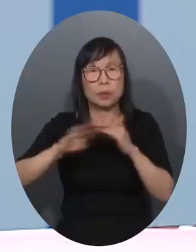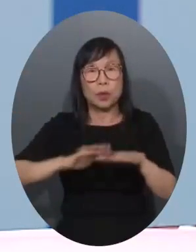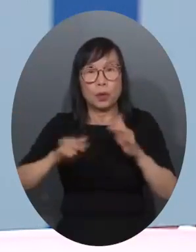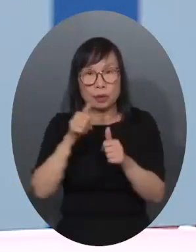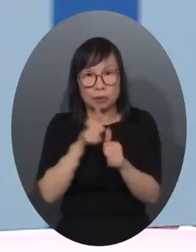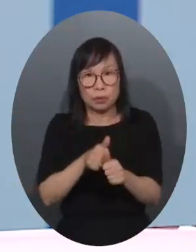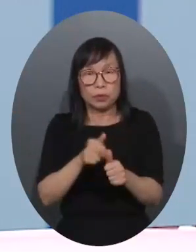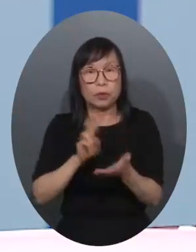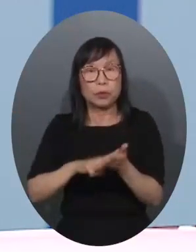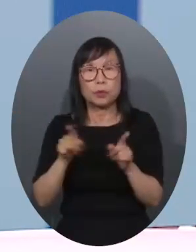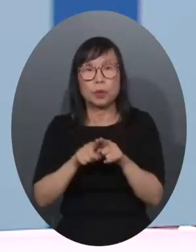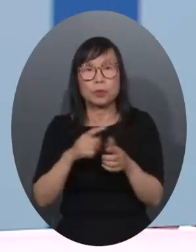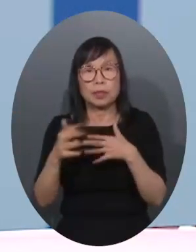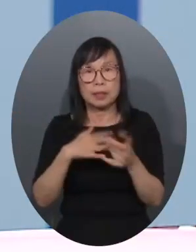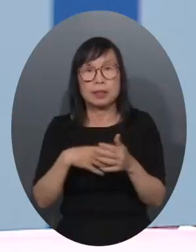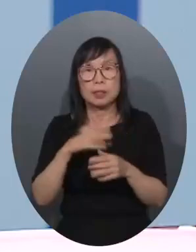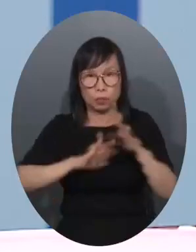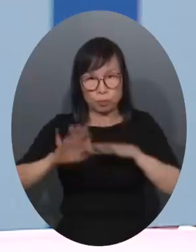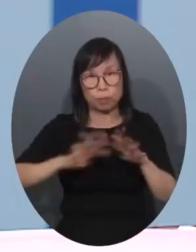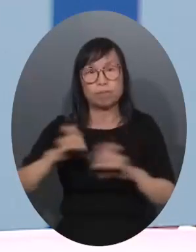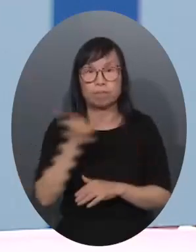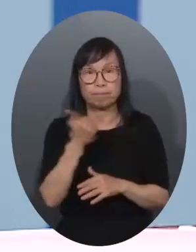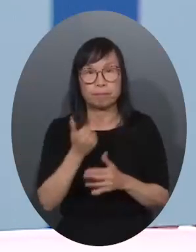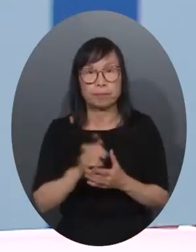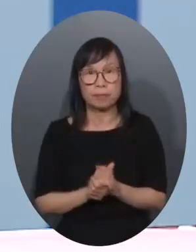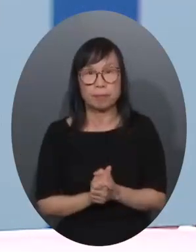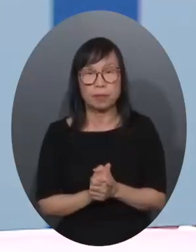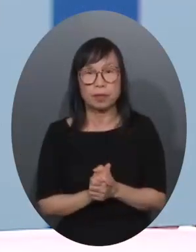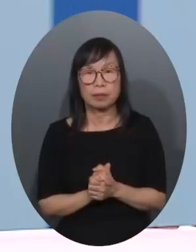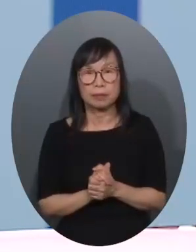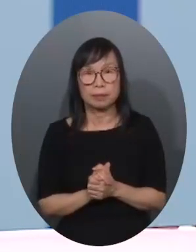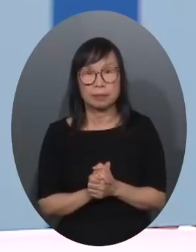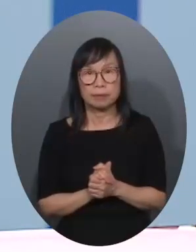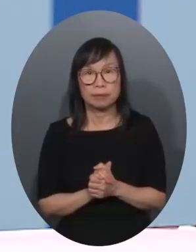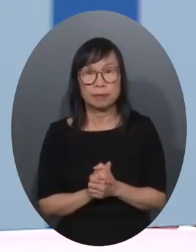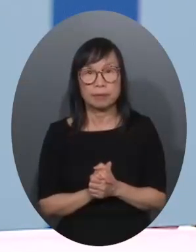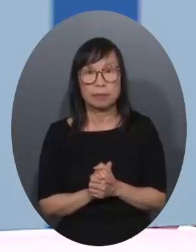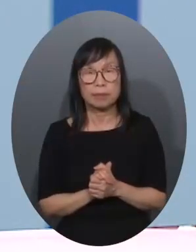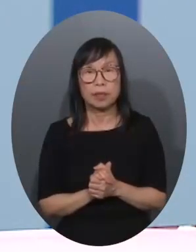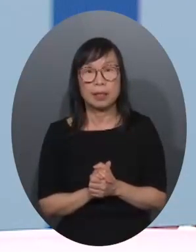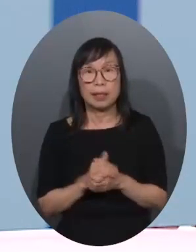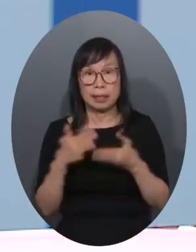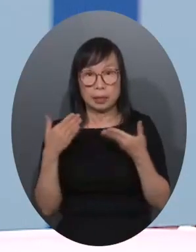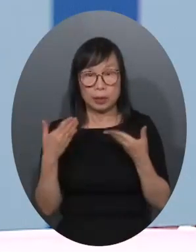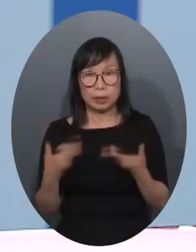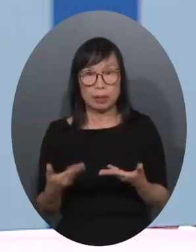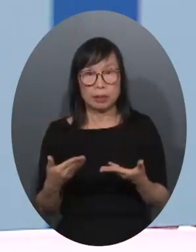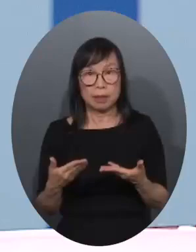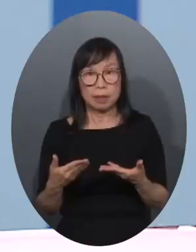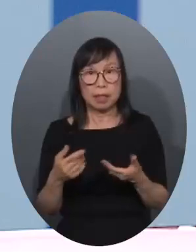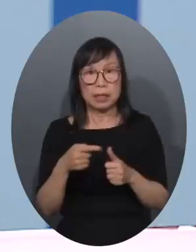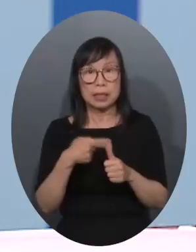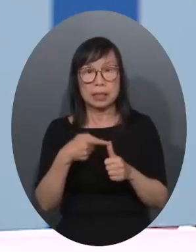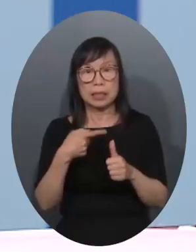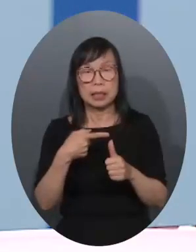就住有關嘅個案咧，我哋已經交咗俾我哋股份過户登記處去跟進嘅，咁咧相信同事咧係會好好妥善咁樣處理嘅。 咁嚟到呢一度咧，就係我哋先前收